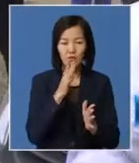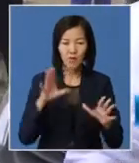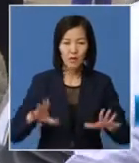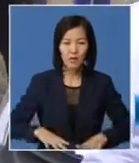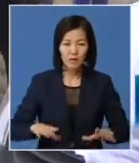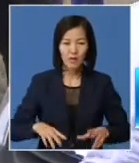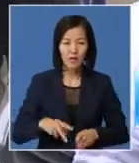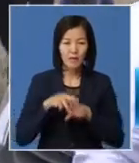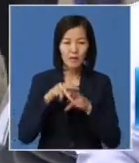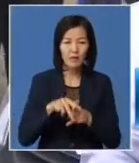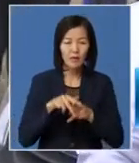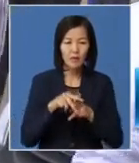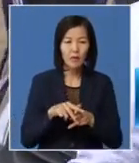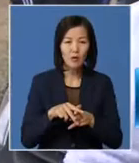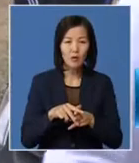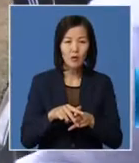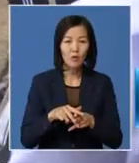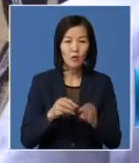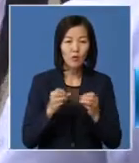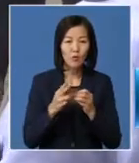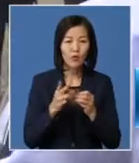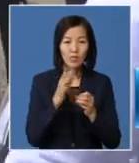Осы 12 жасым айтын, 3 машина өттім,